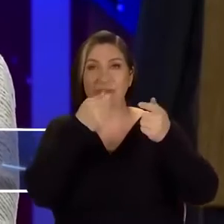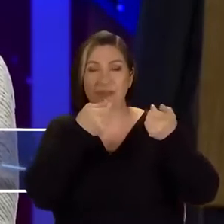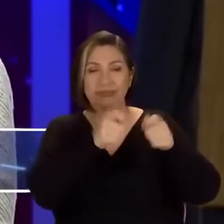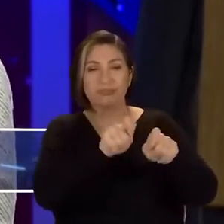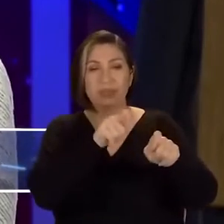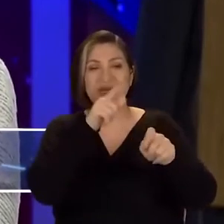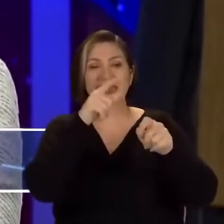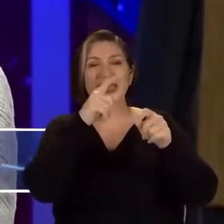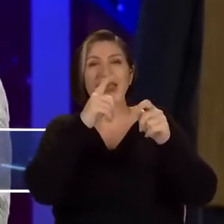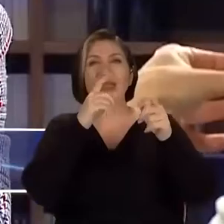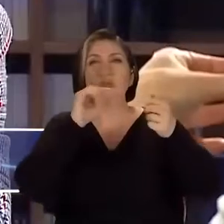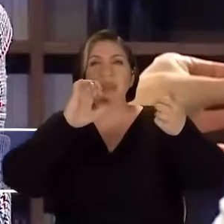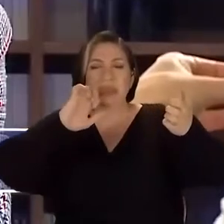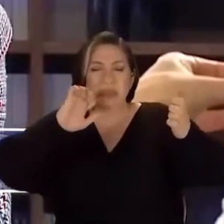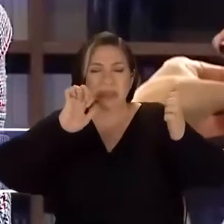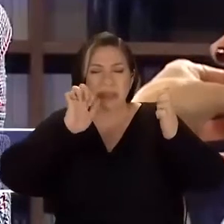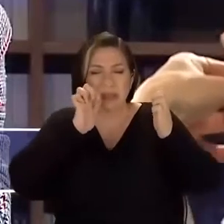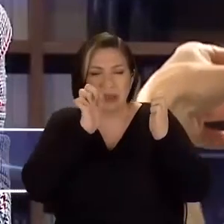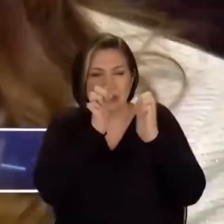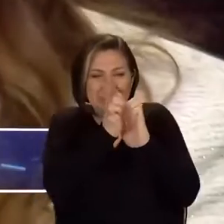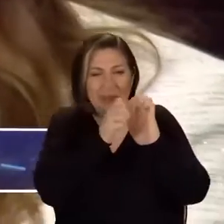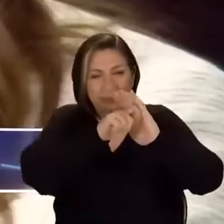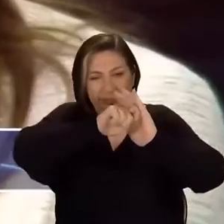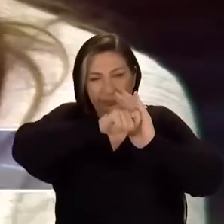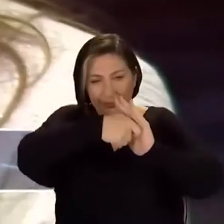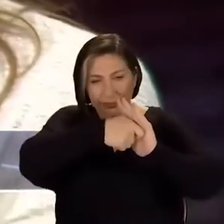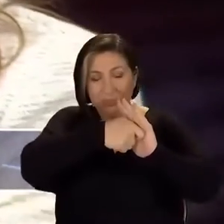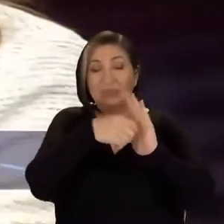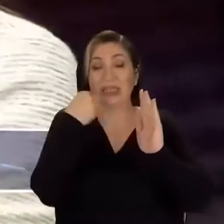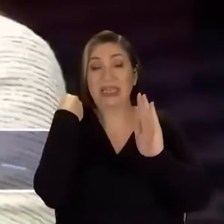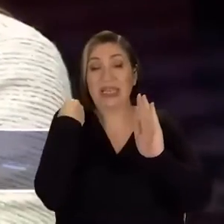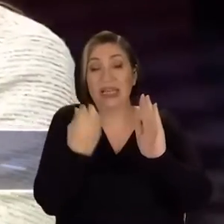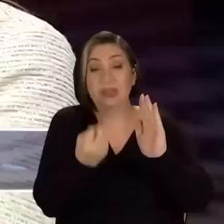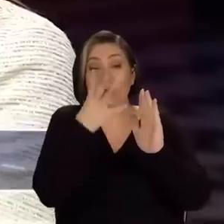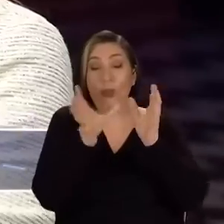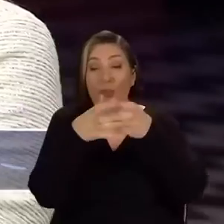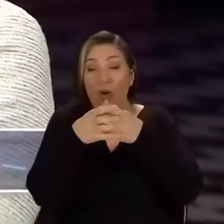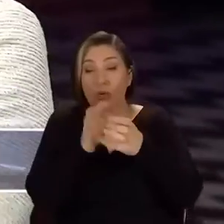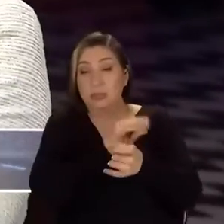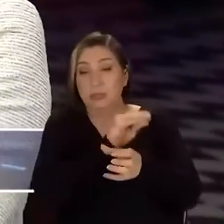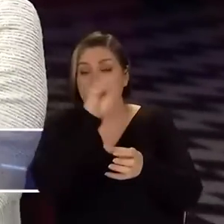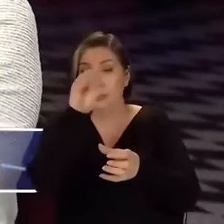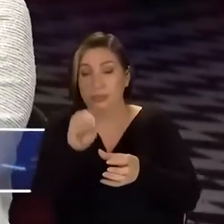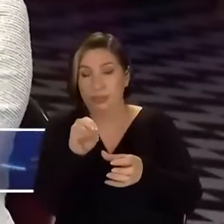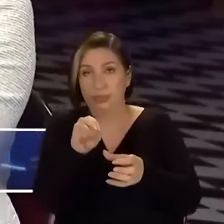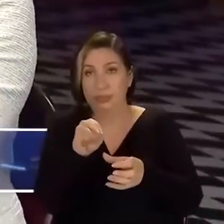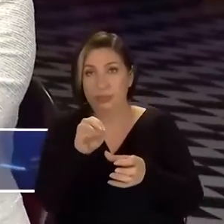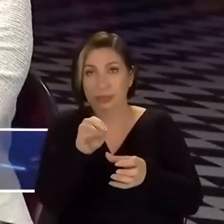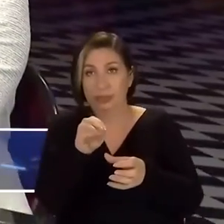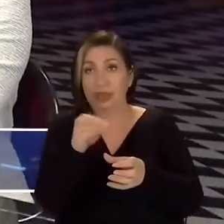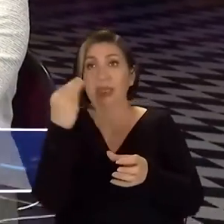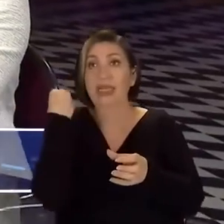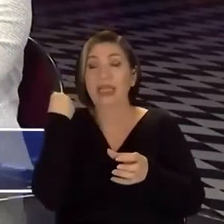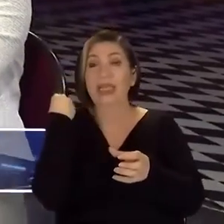ziplemenin milyonlarca katı. Bütün veri kriptolanıp yeni üretilen bloğa bir yerleştiriliyor. Buradaki bütün veri.